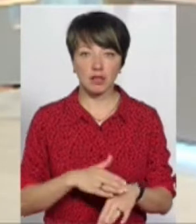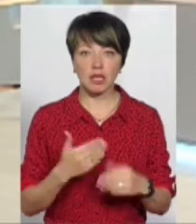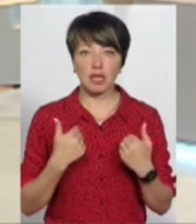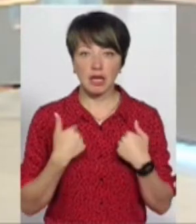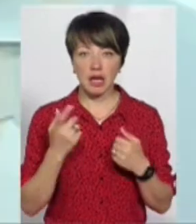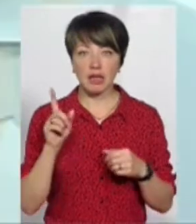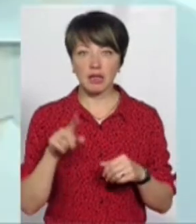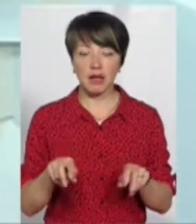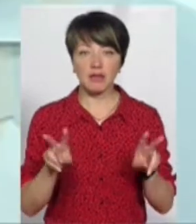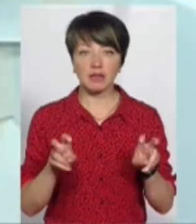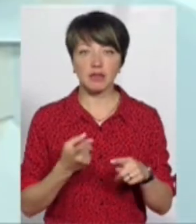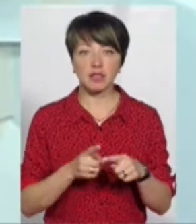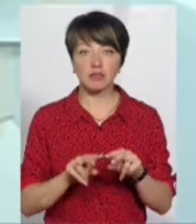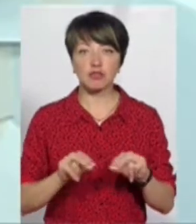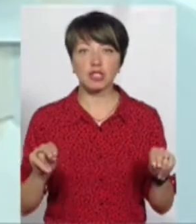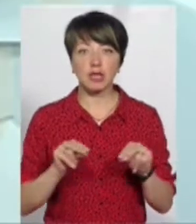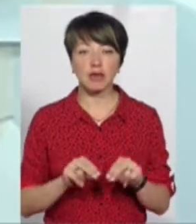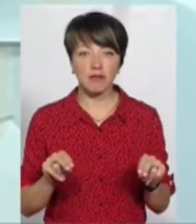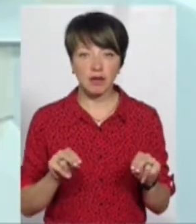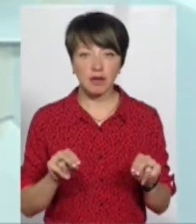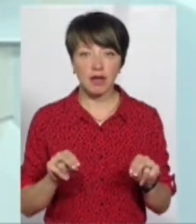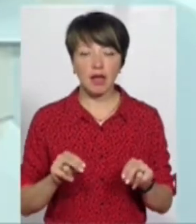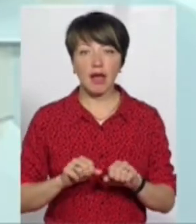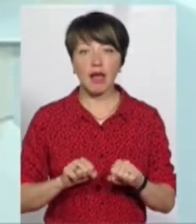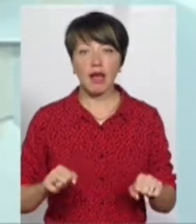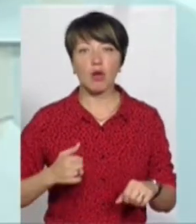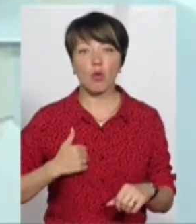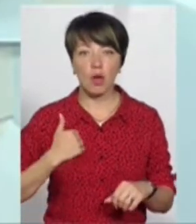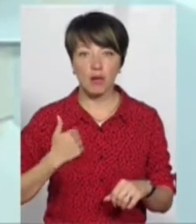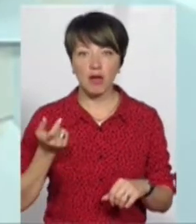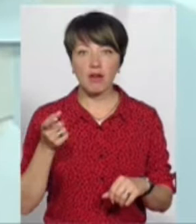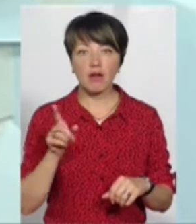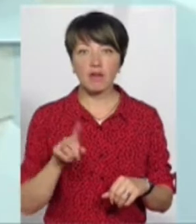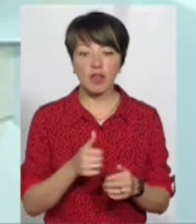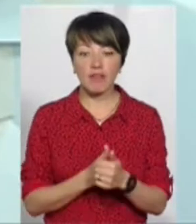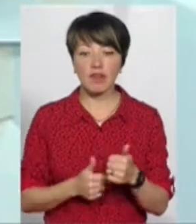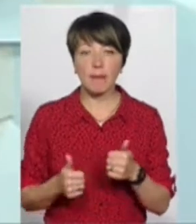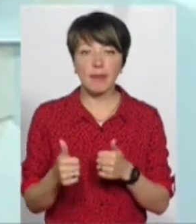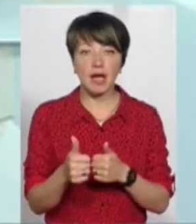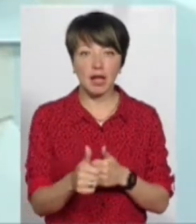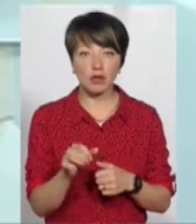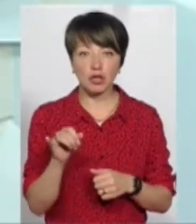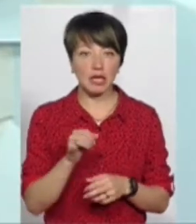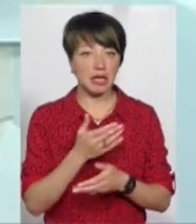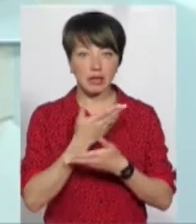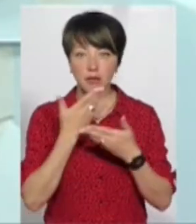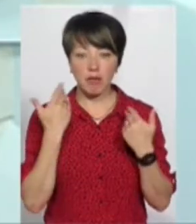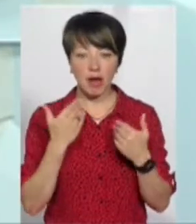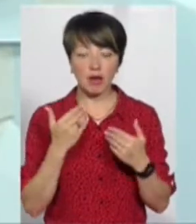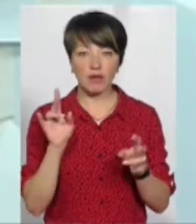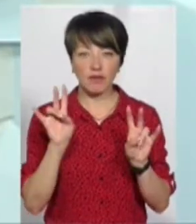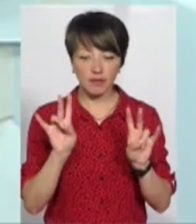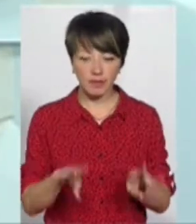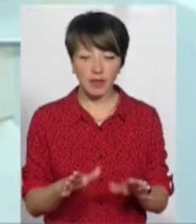Я називаю цих вчителів пілотних шкіл героями, тому що вони випереджують і вони не мають